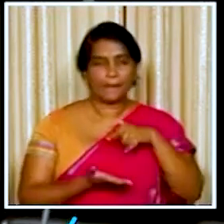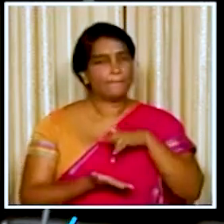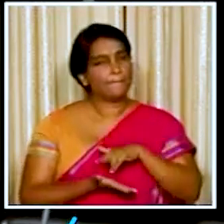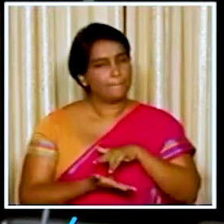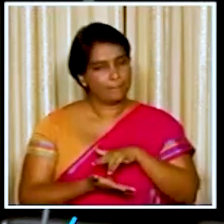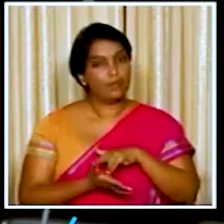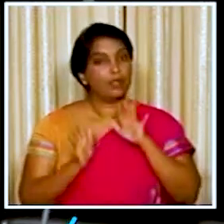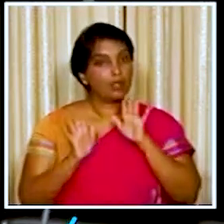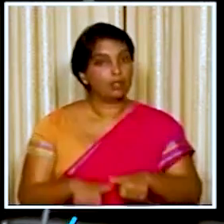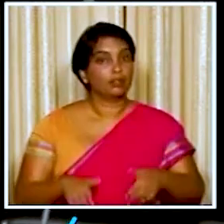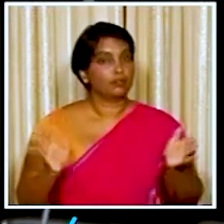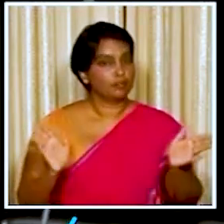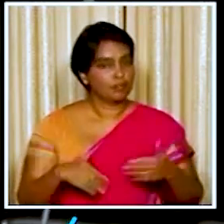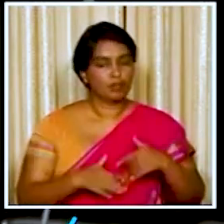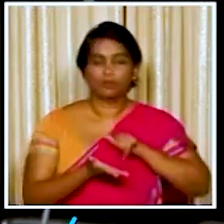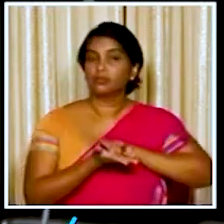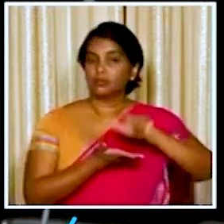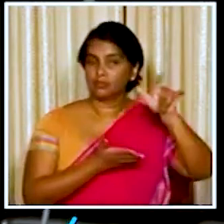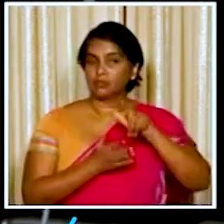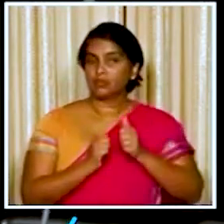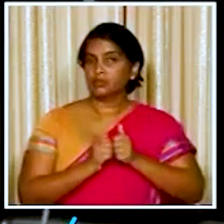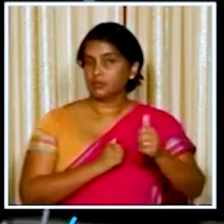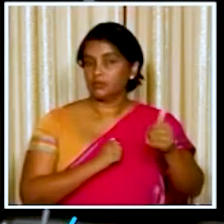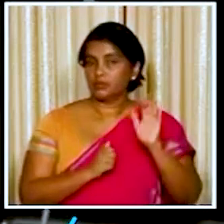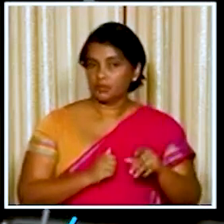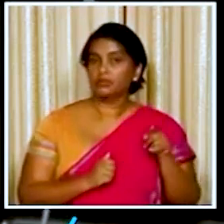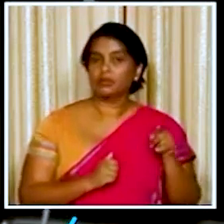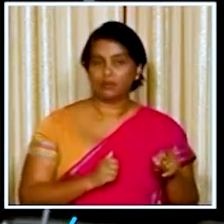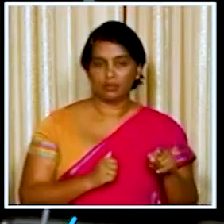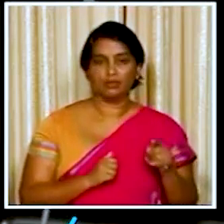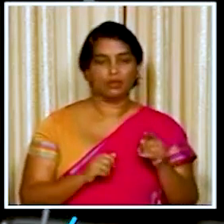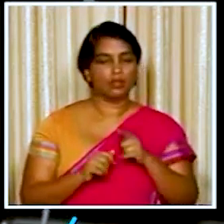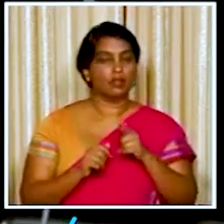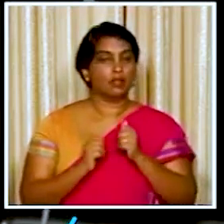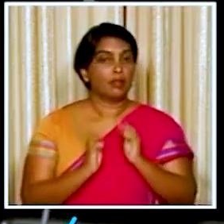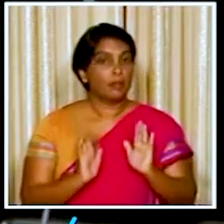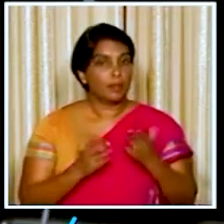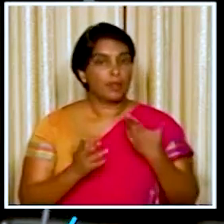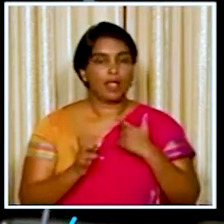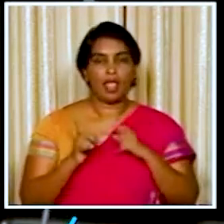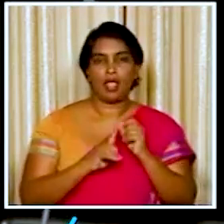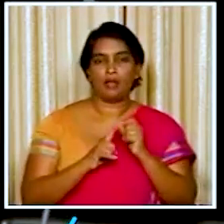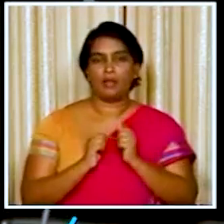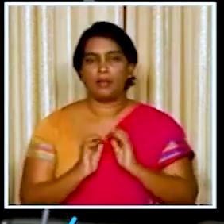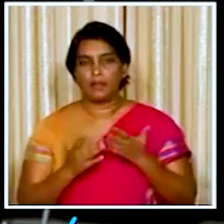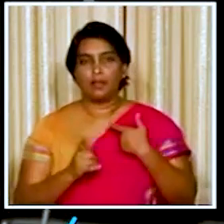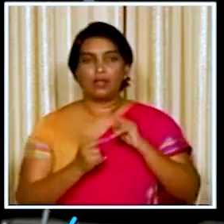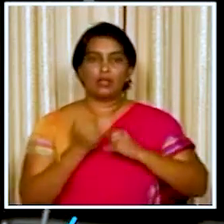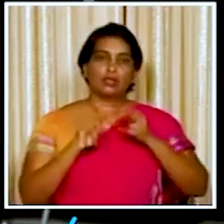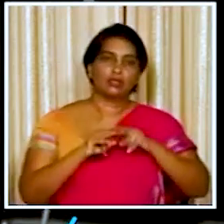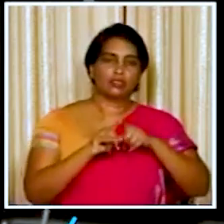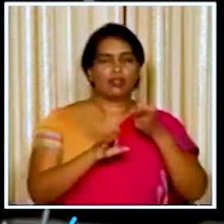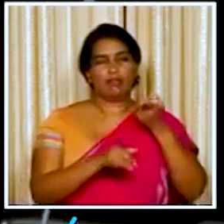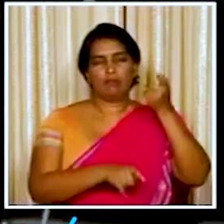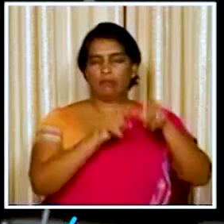මැදභාගයේදී. හැබැයි තවමත් ගුවන් තොටුපළේ මේක ක්‍රියාත්මක කරන්න ඇවිල්ලා ඇප් එකෙන් ක්‍රියාත්මක කරන්න බැහැ. ඉතින් නිලධාරීන් පිළිබඳ ප්‍රශ්න අපිට